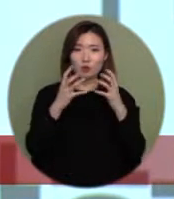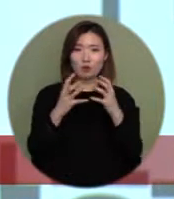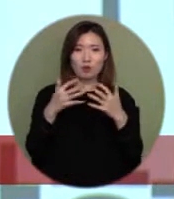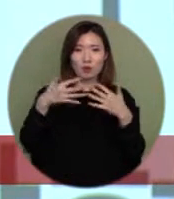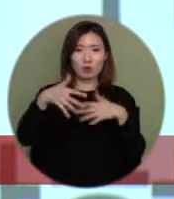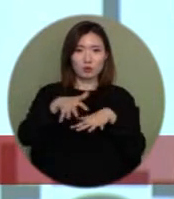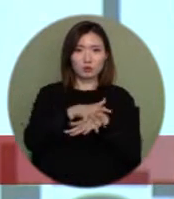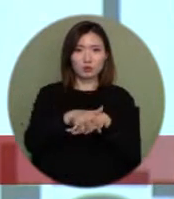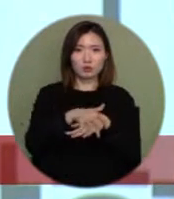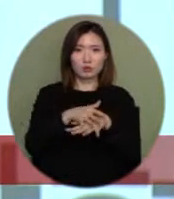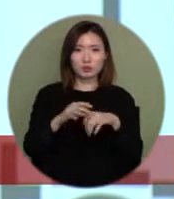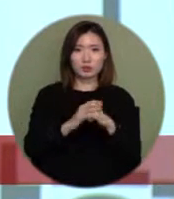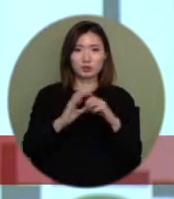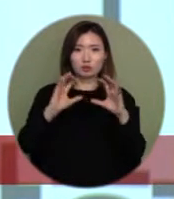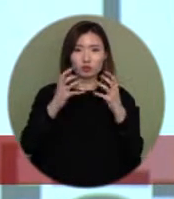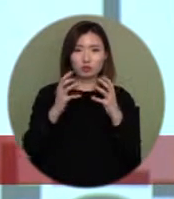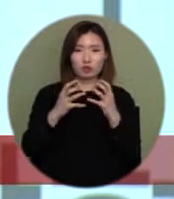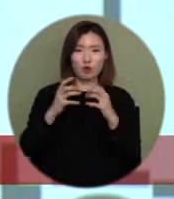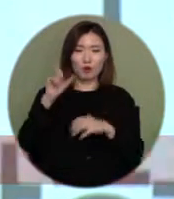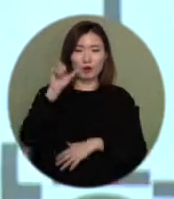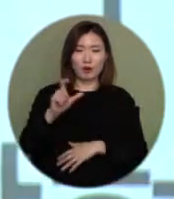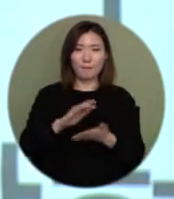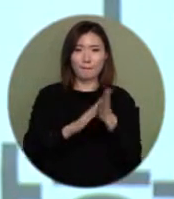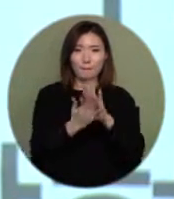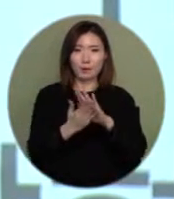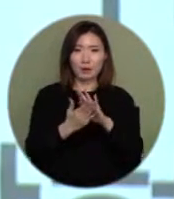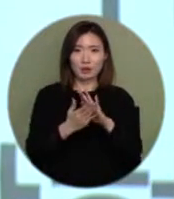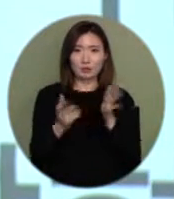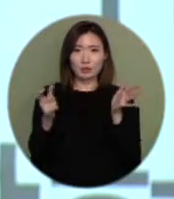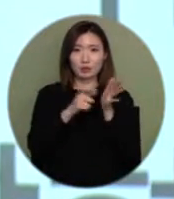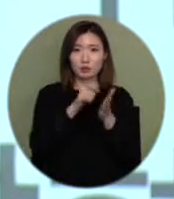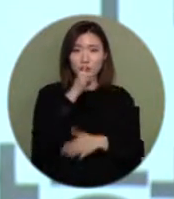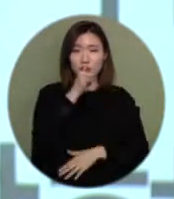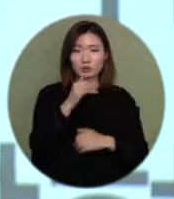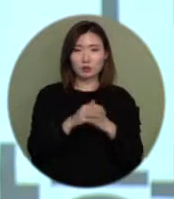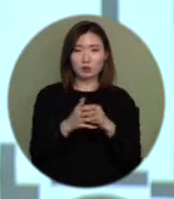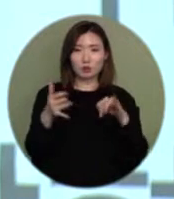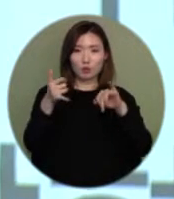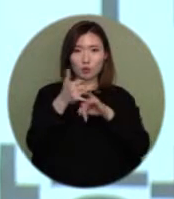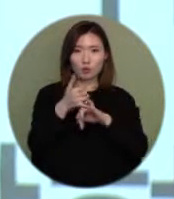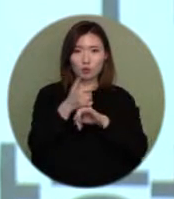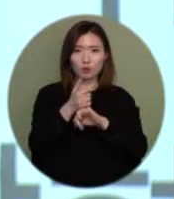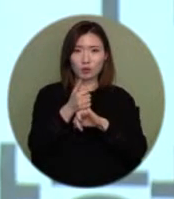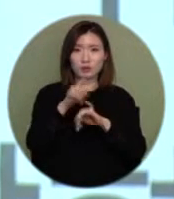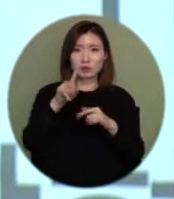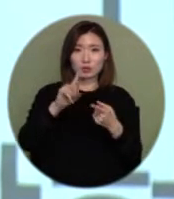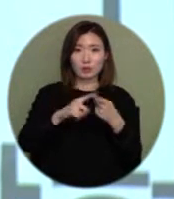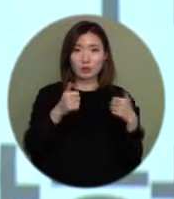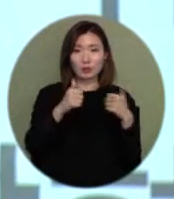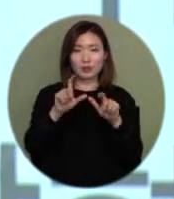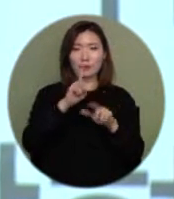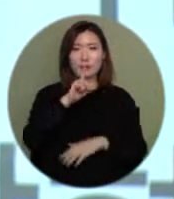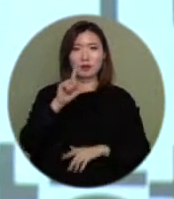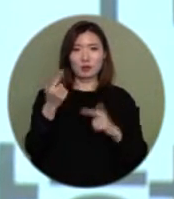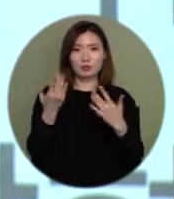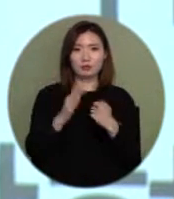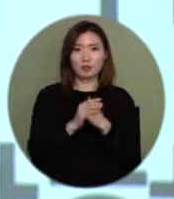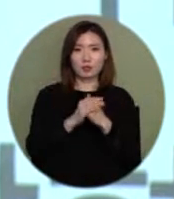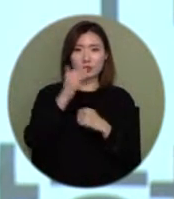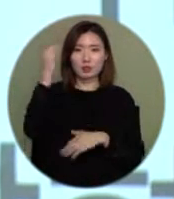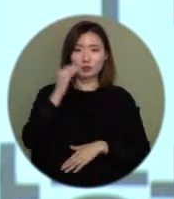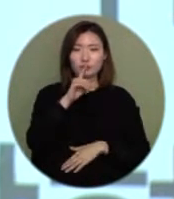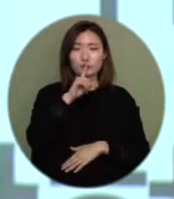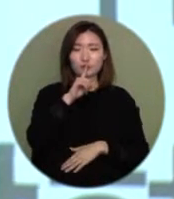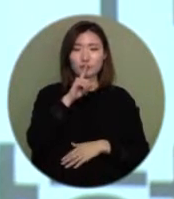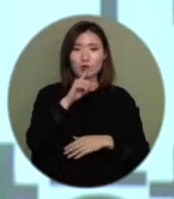국가조직은 분권화한다 이렇게 규정까지 하고 있습니다. 꼭 그대로 제가 하자는 것은 아닙니다만 우리나라에